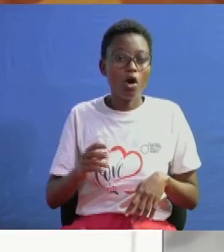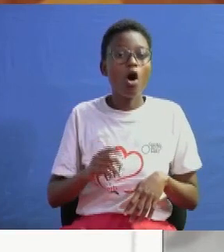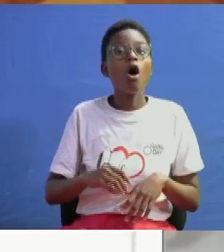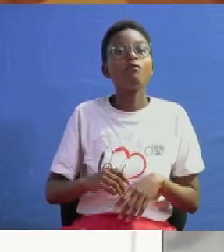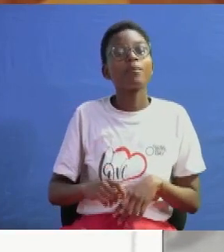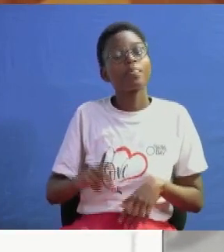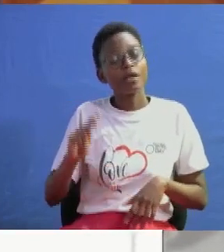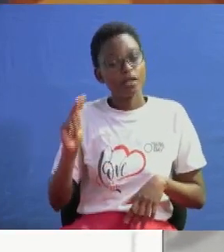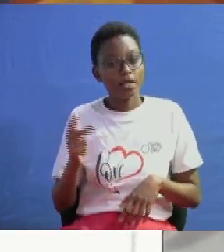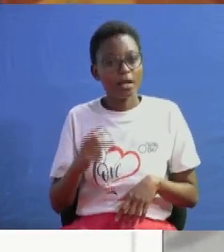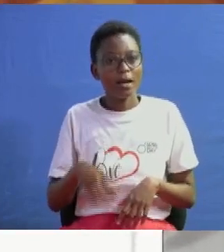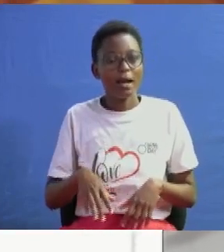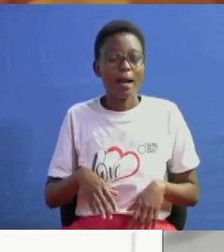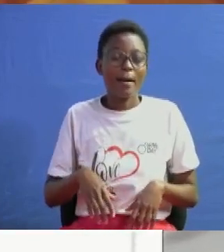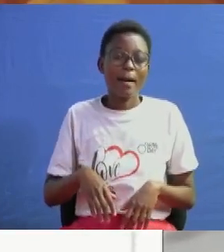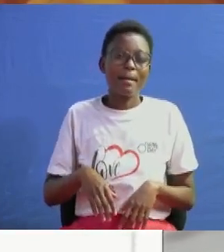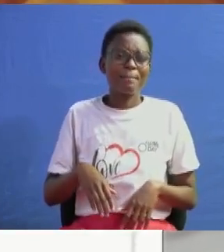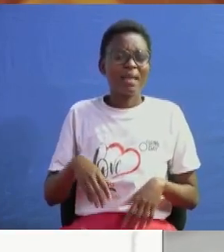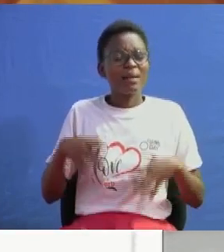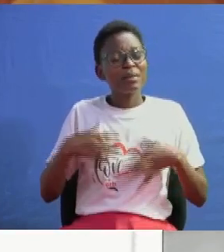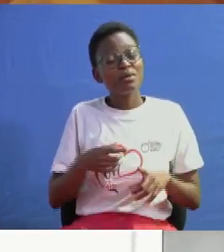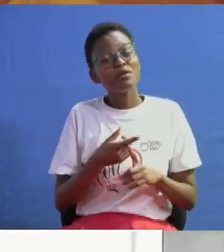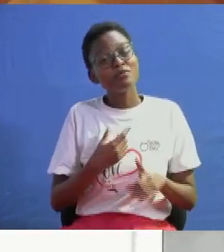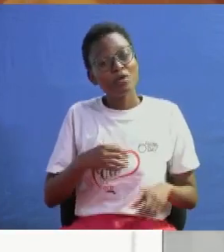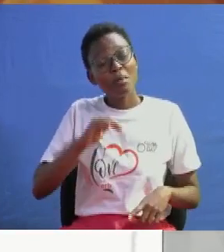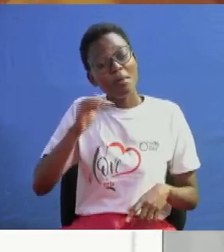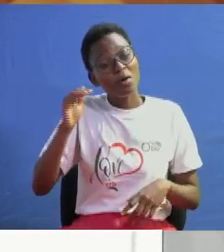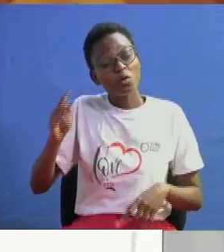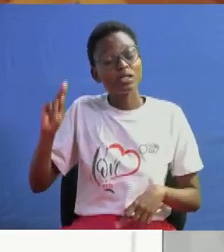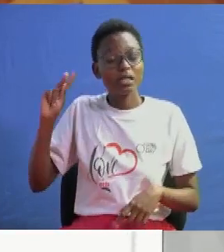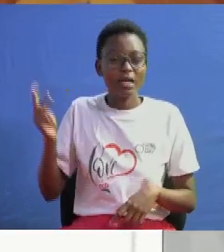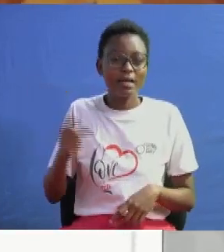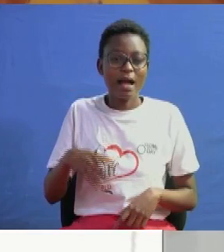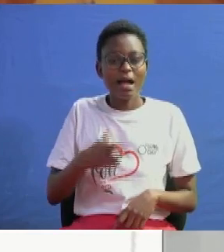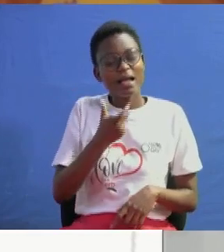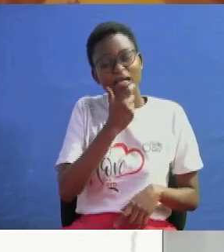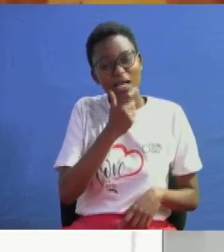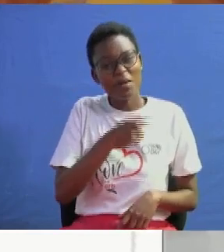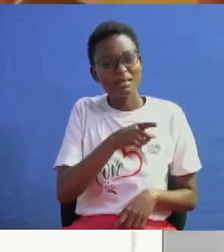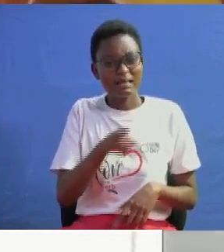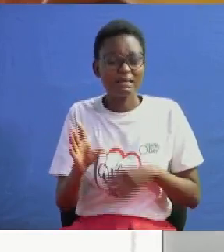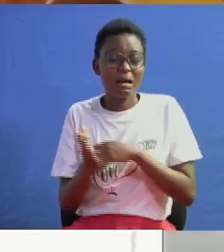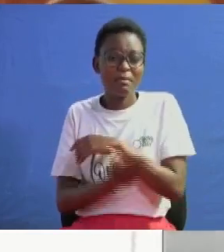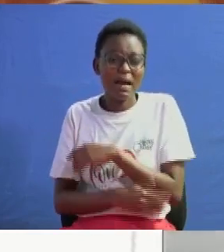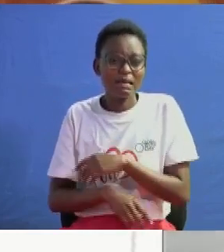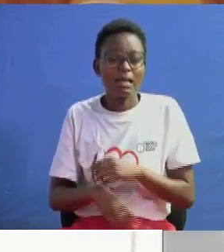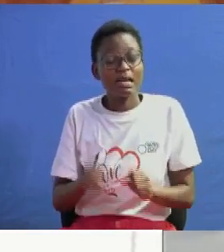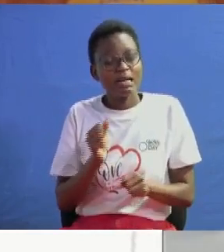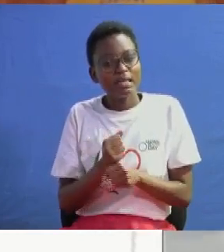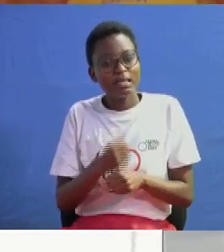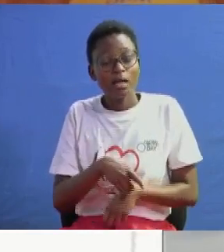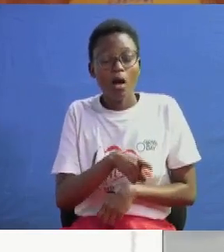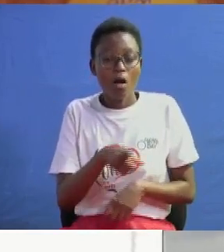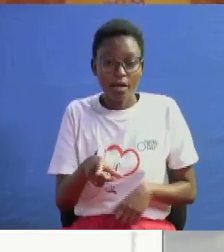Wale watu wa Central Kenya, watu wa mlima wenyewe, wametuambia huyu Gachagua mlikuwa mnasema ameoza na sisi imetufikia huo